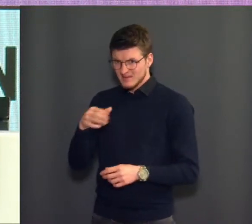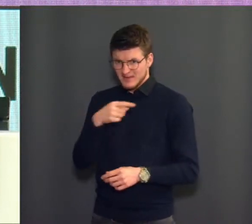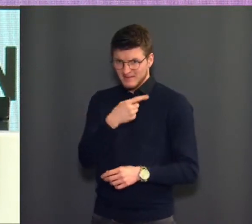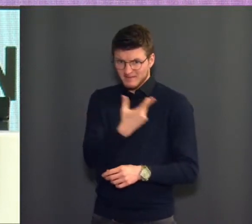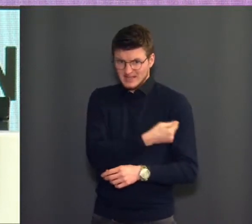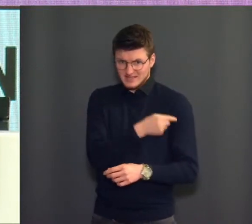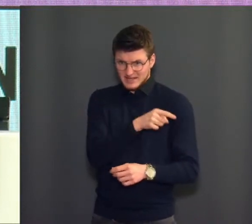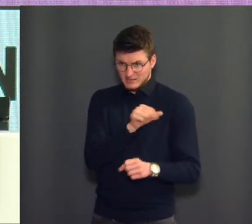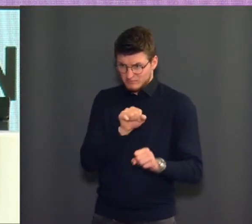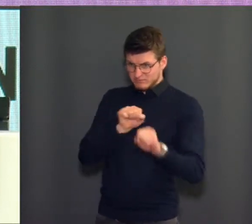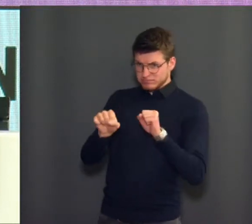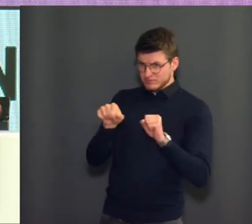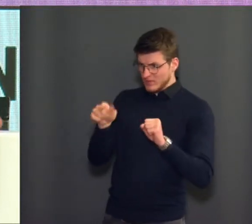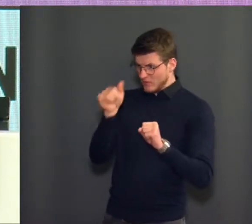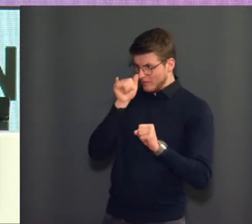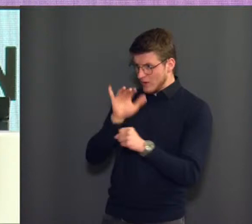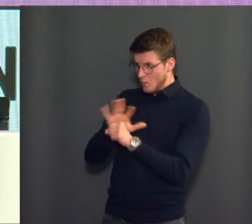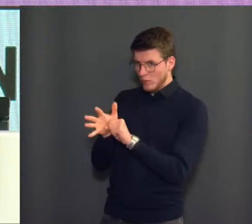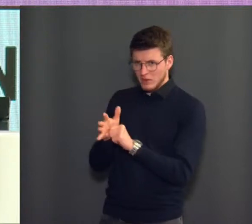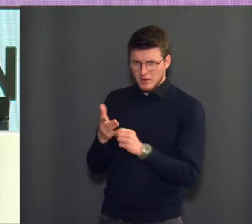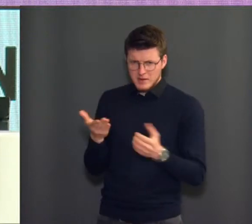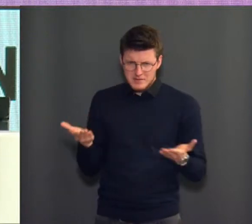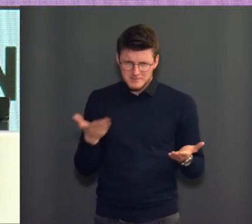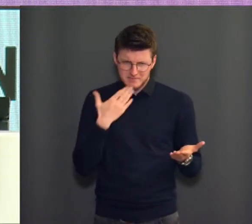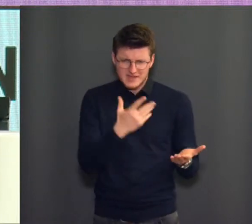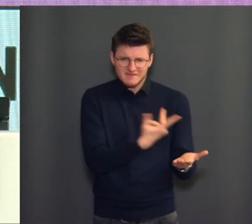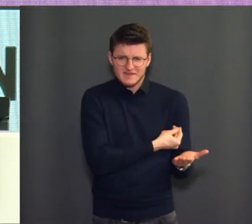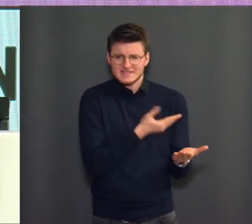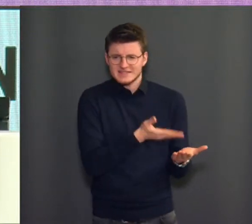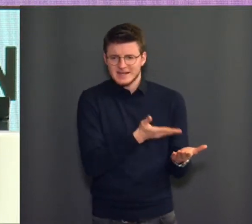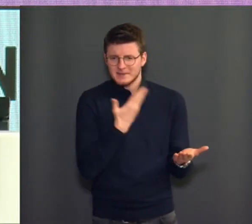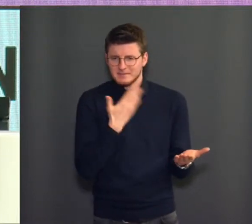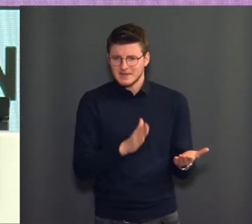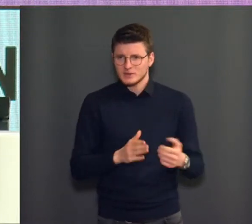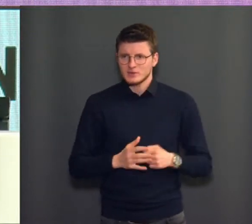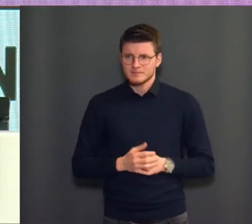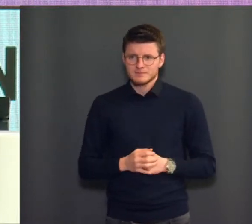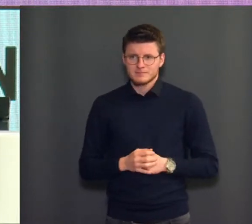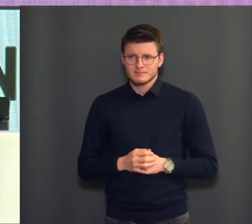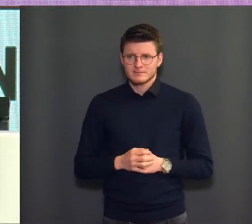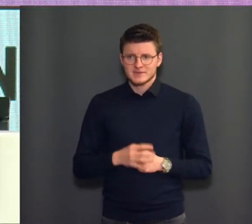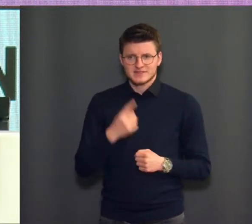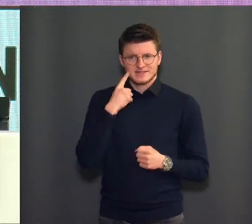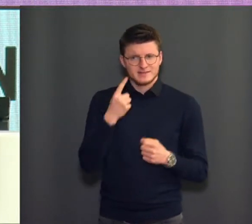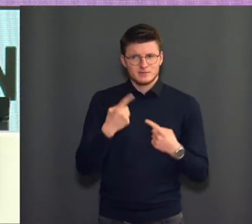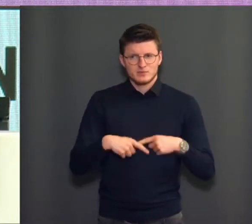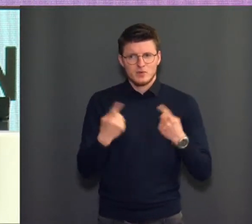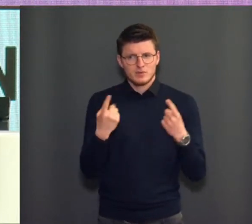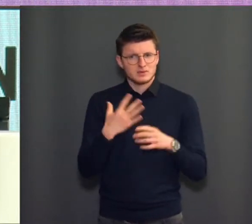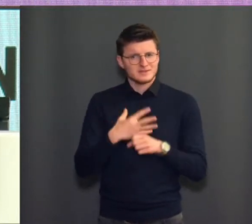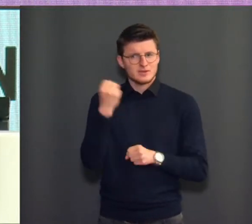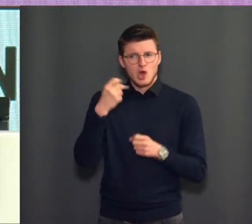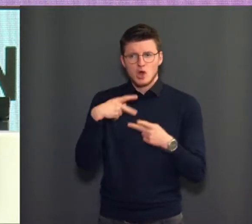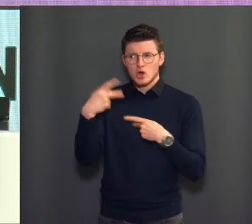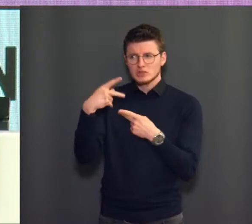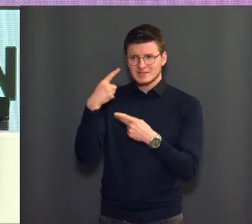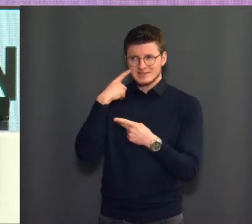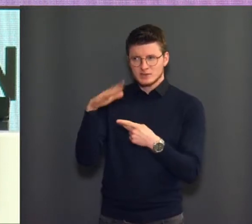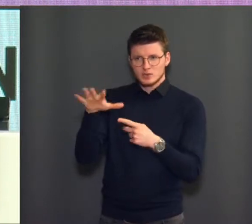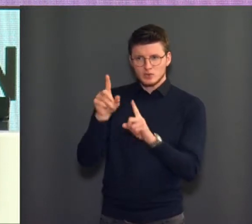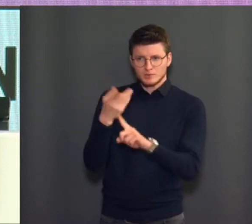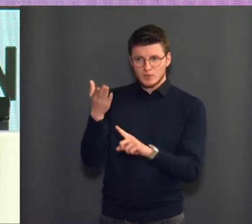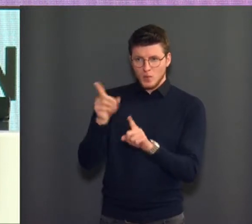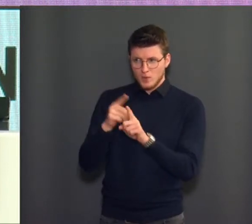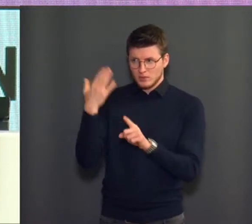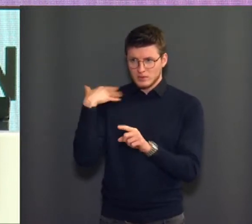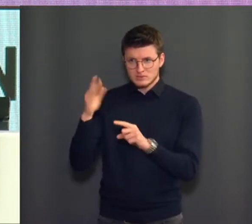virus. U hoeft maar te kijken naar de ziekenhuiscijfers. Ik heb de grafiek getoond van intensieve zorgen. De ziekenhuizen